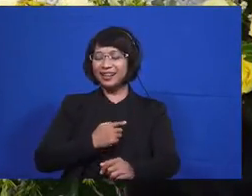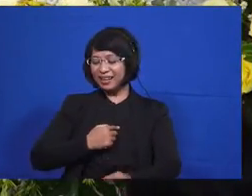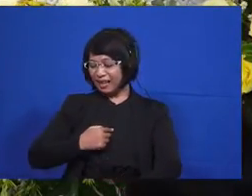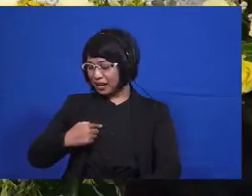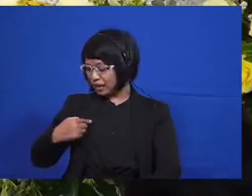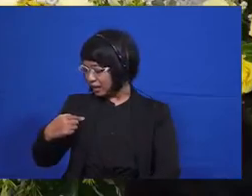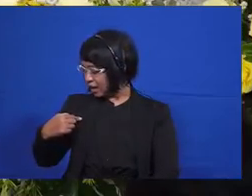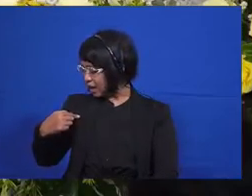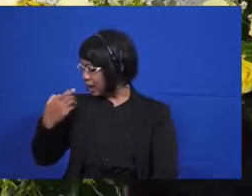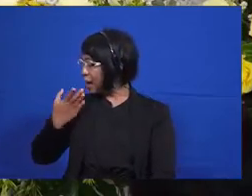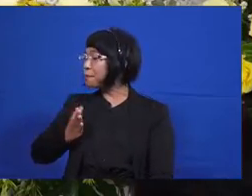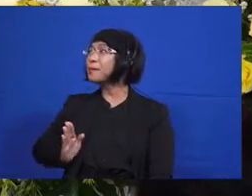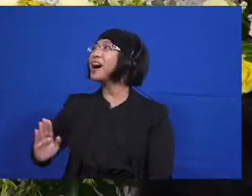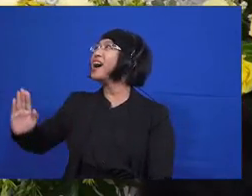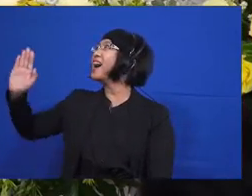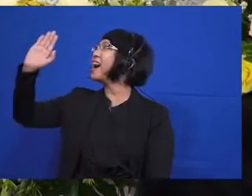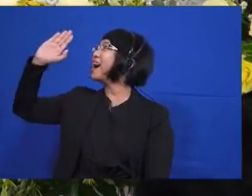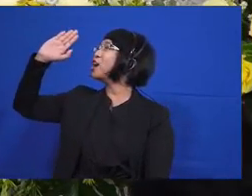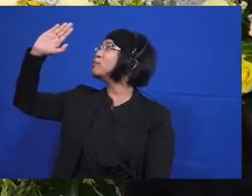dimuliakanlah